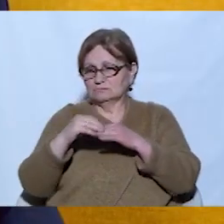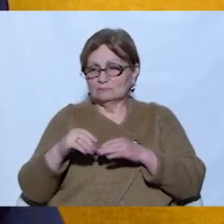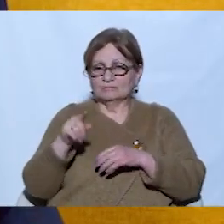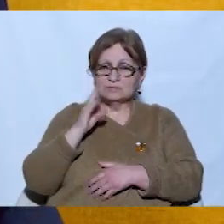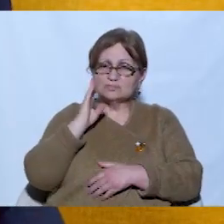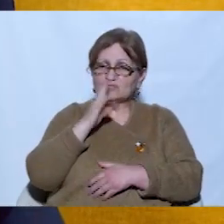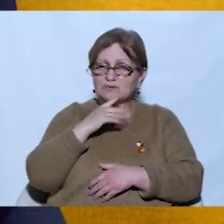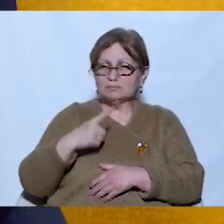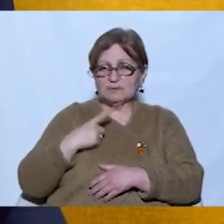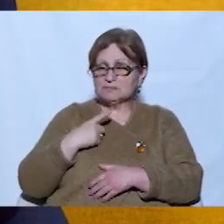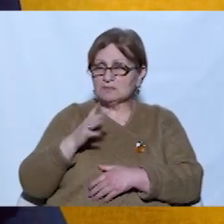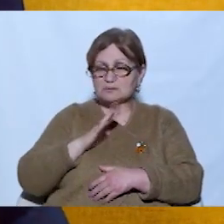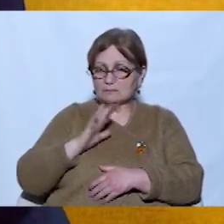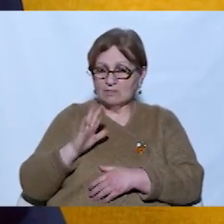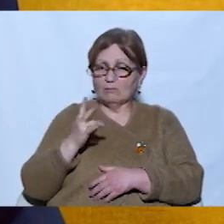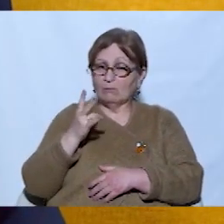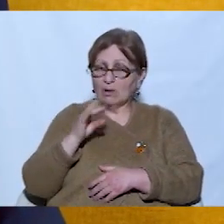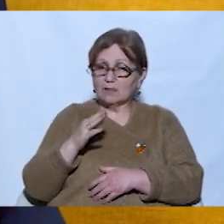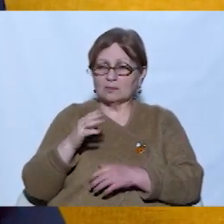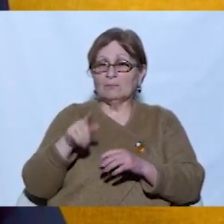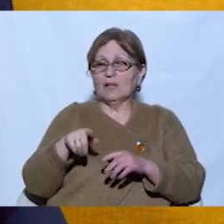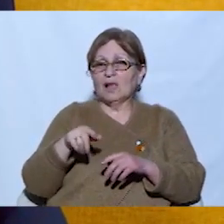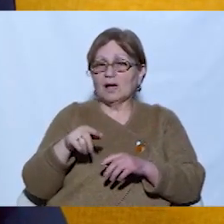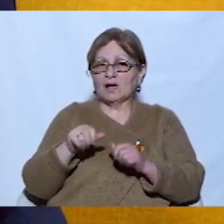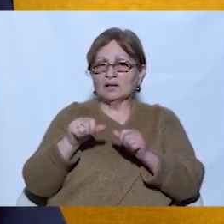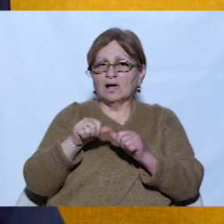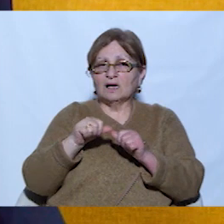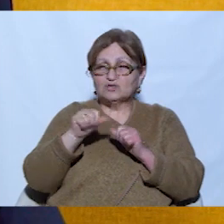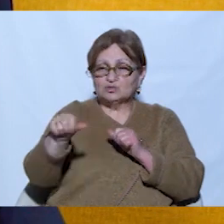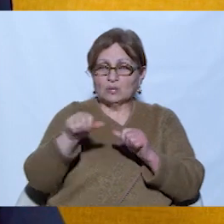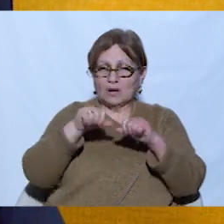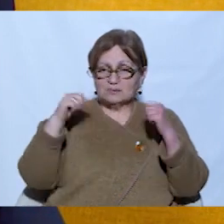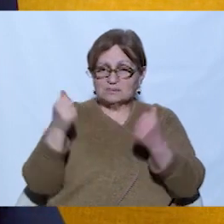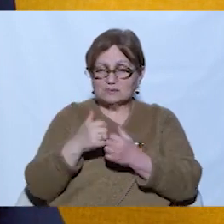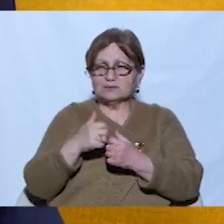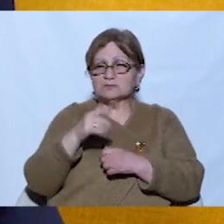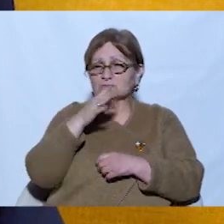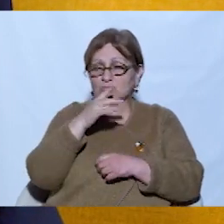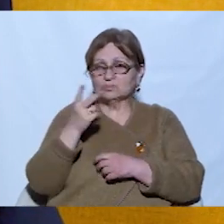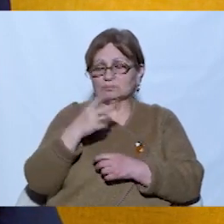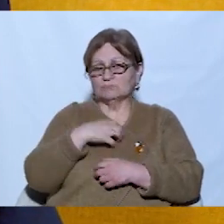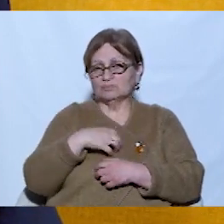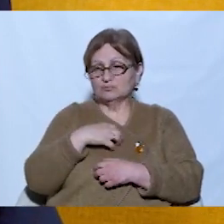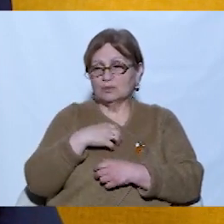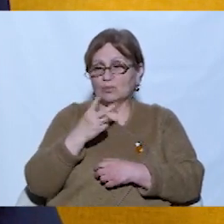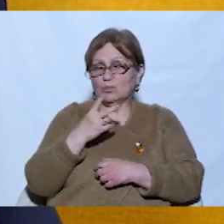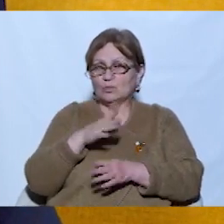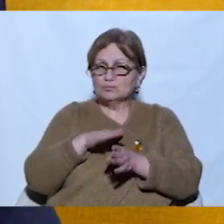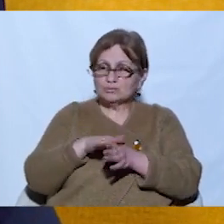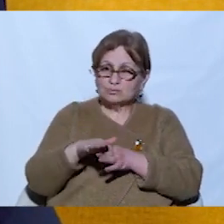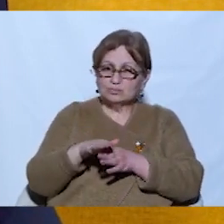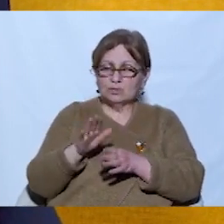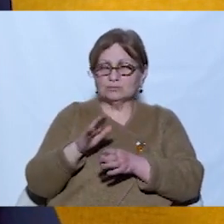დაგეგმავს, განხორციელდეს. კი ბატონო, ჩვენ არ ვართ მშობლები, ცხადია სპეციალისტები, მაგრამ მით უფრო იზოლაციის და სოციალური დისტანცირების პირობებში